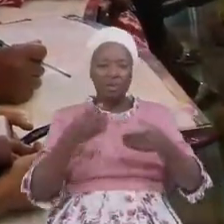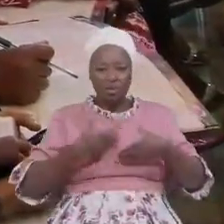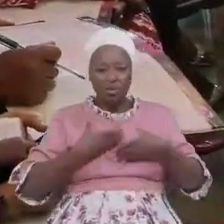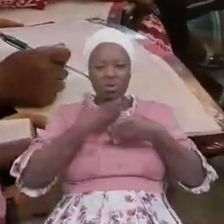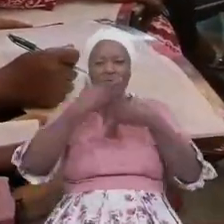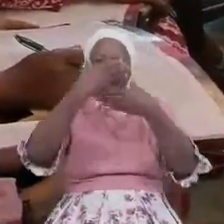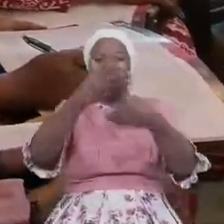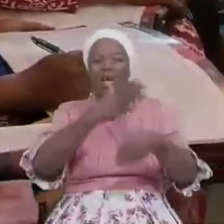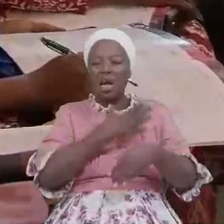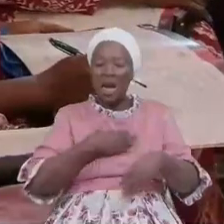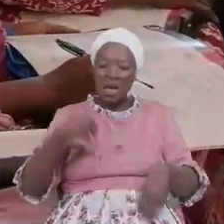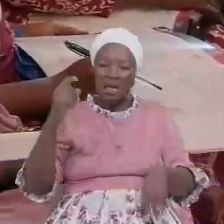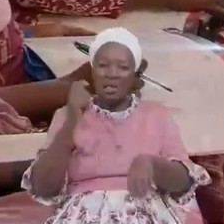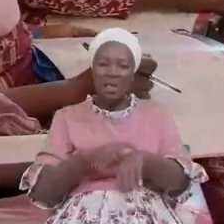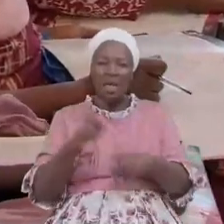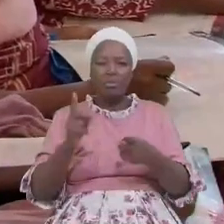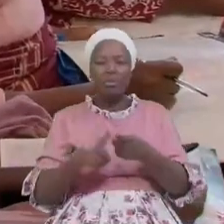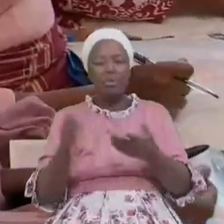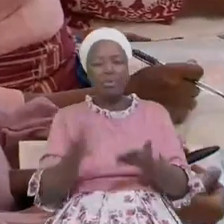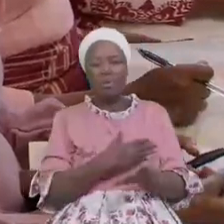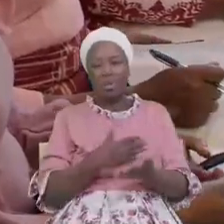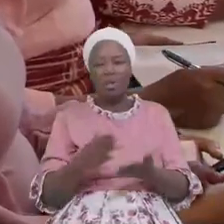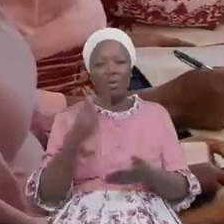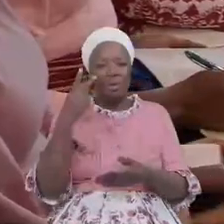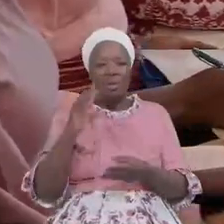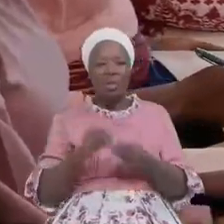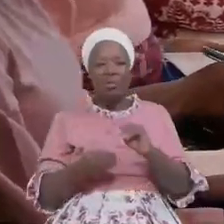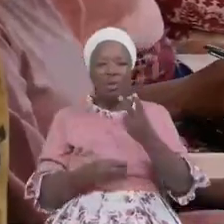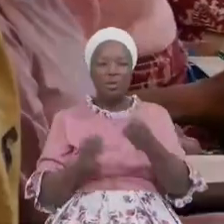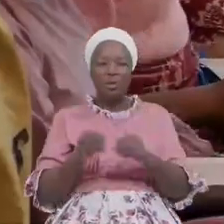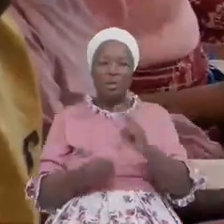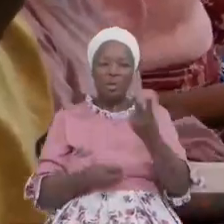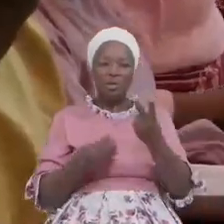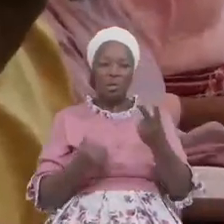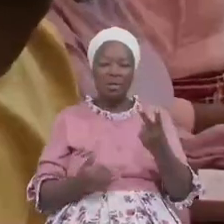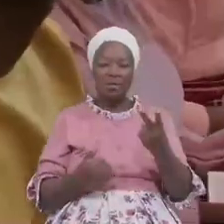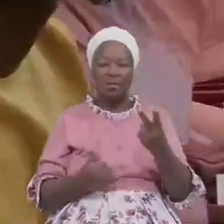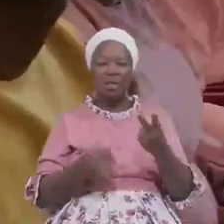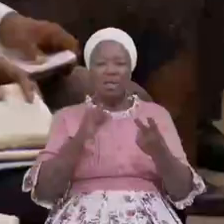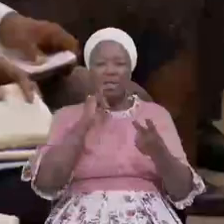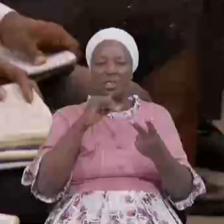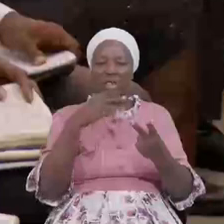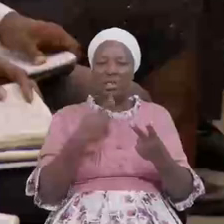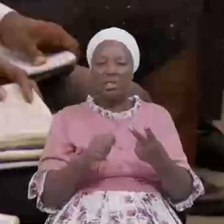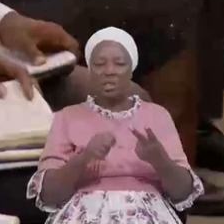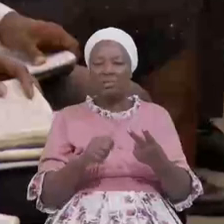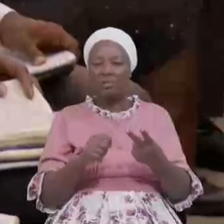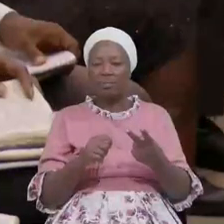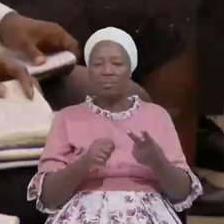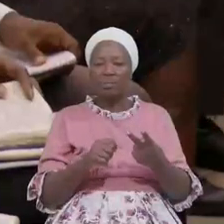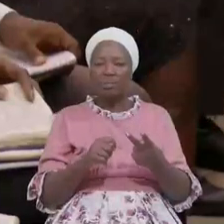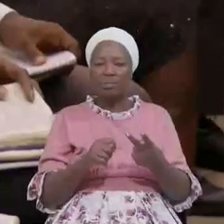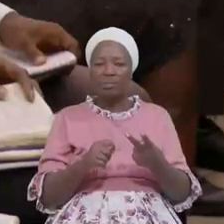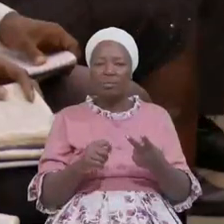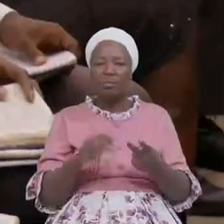temps pour chanter. Deuxième élément, l'arrêt du soleil par la